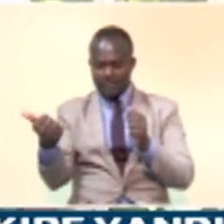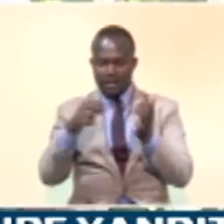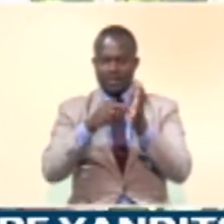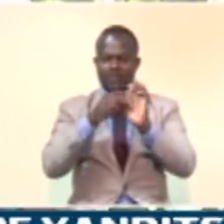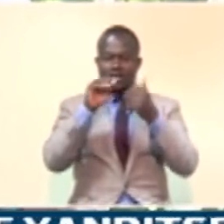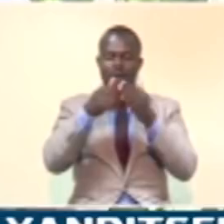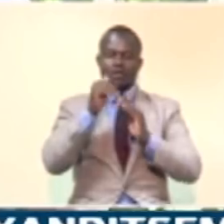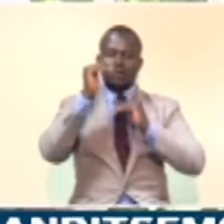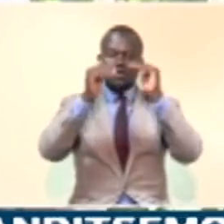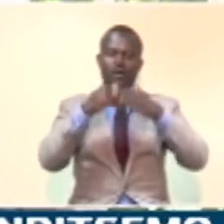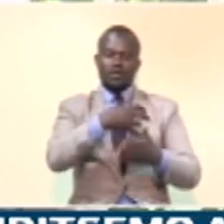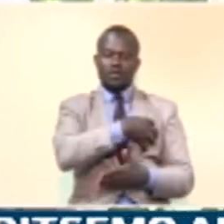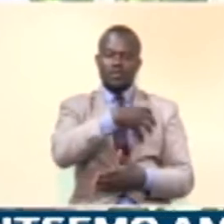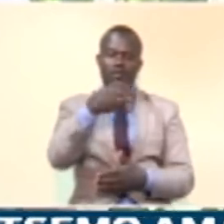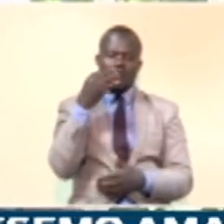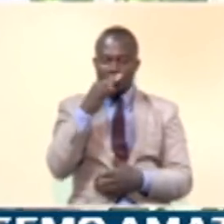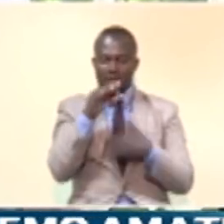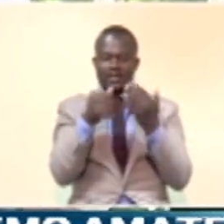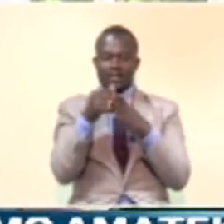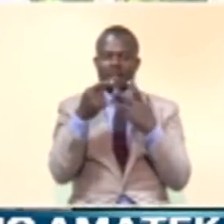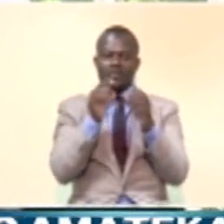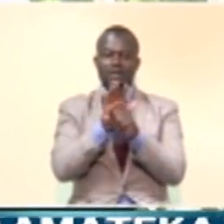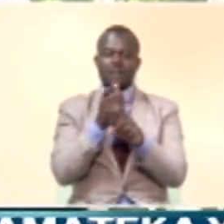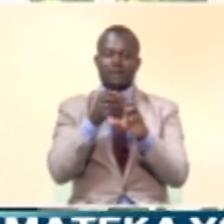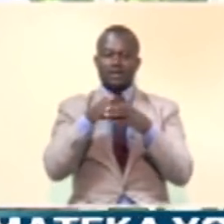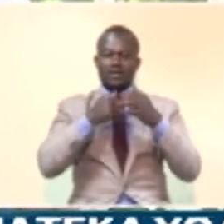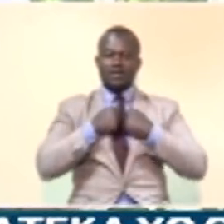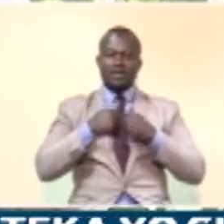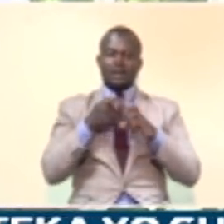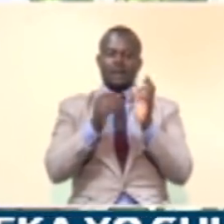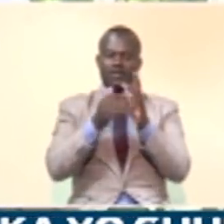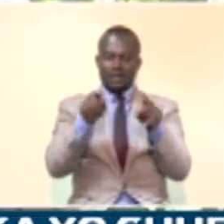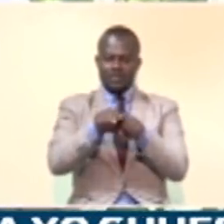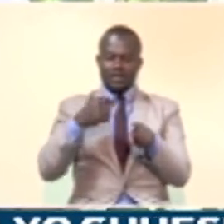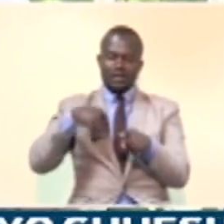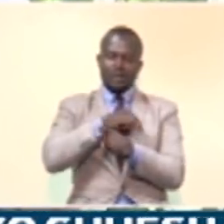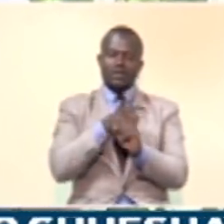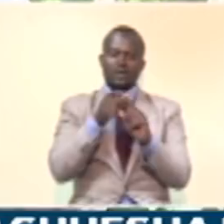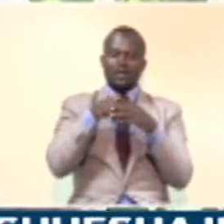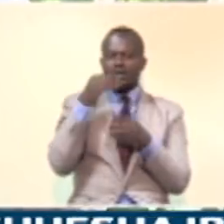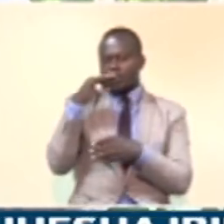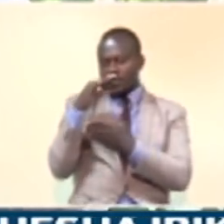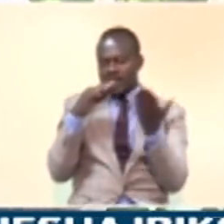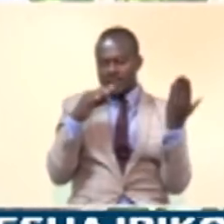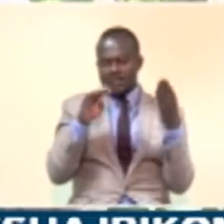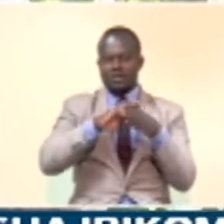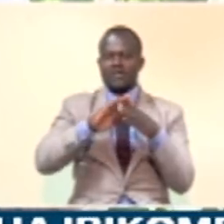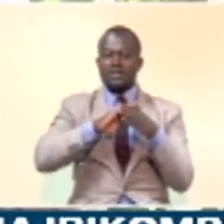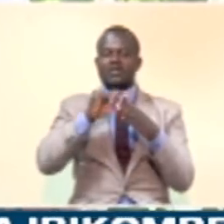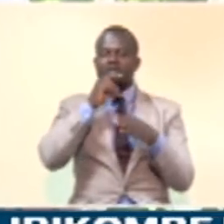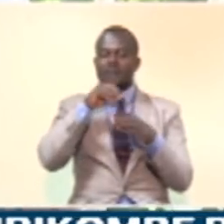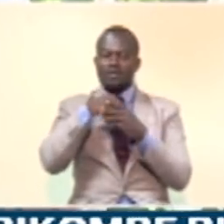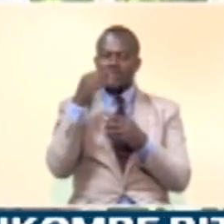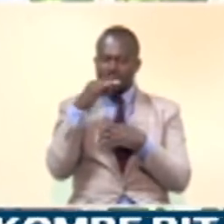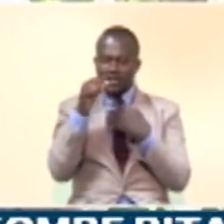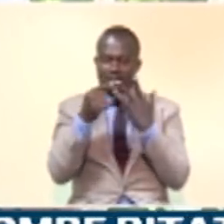ngo mu rwego rw'ubukungu ubufaransa ari byo bakura mu Rwanda natwe hari byo dukura mu Faransa abashoramari b'ubufaransa